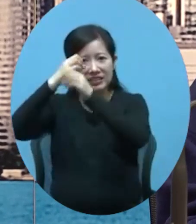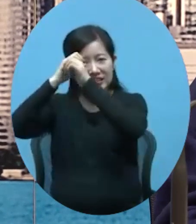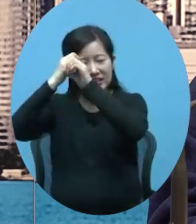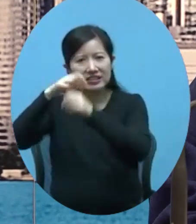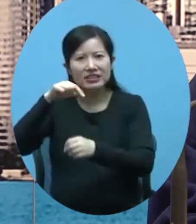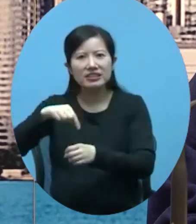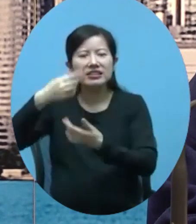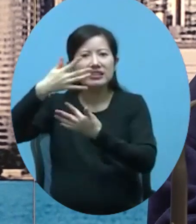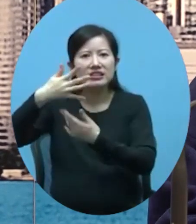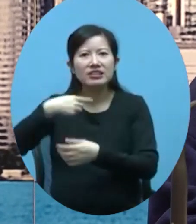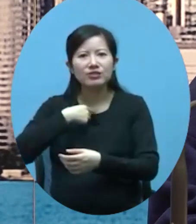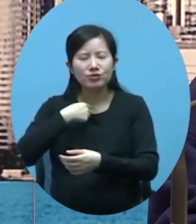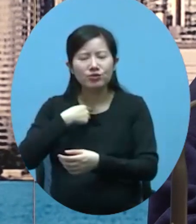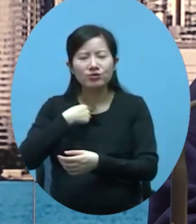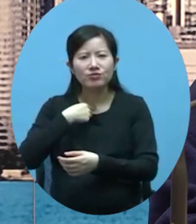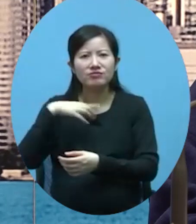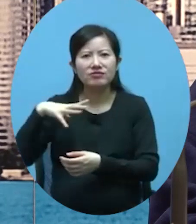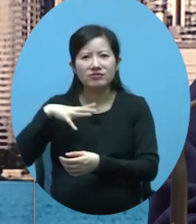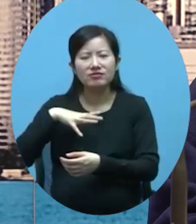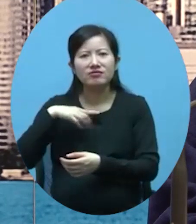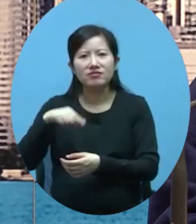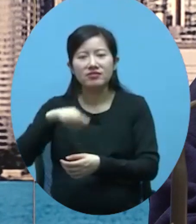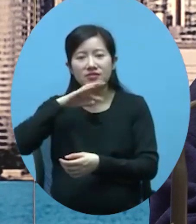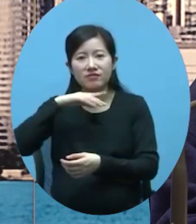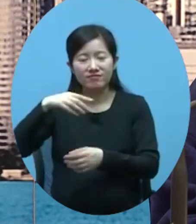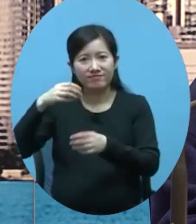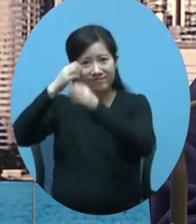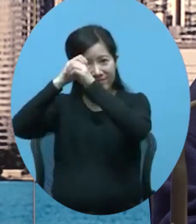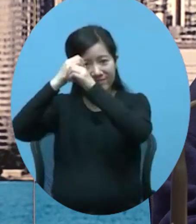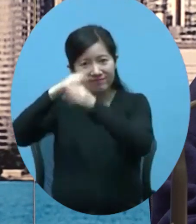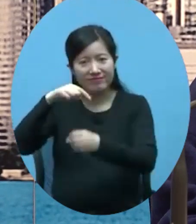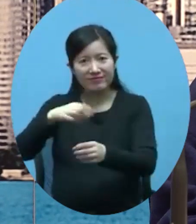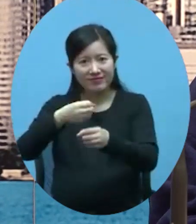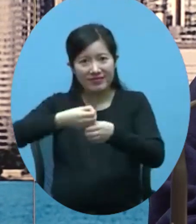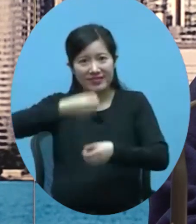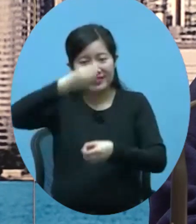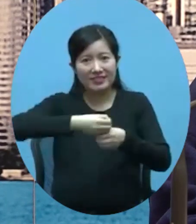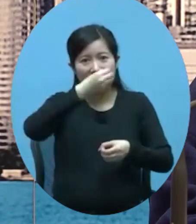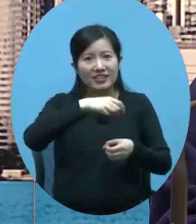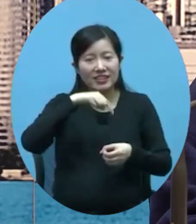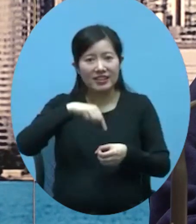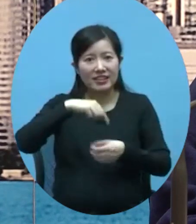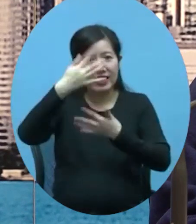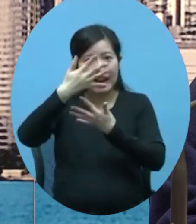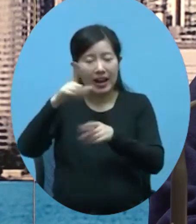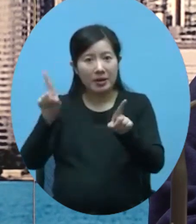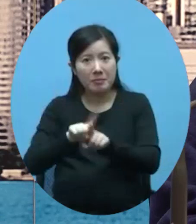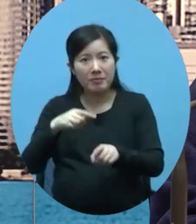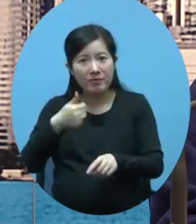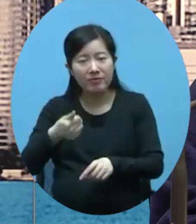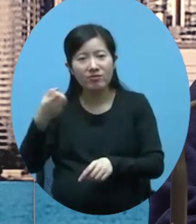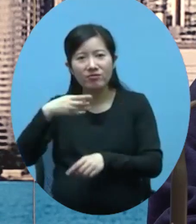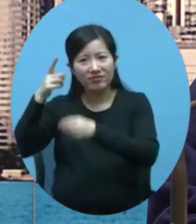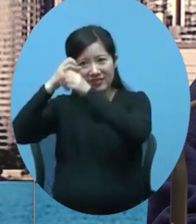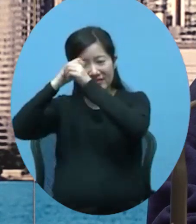拿的時候是不是拿到拿正還有那個本身的化驗本身是不是足夠敏